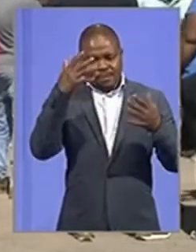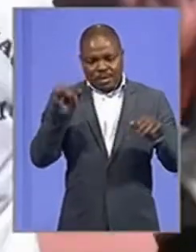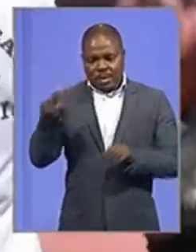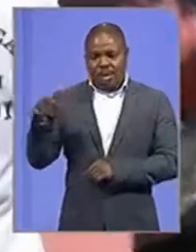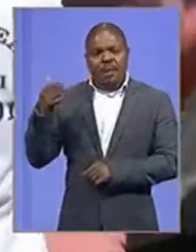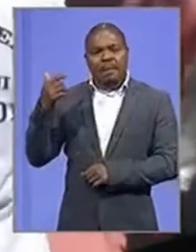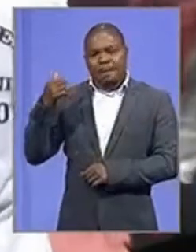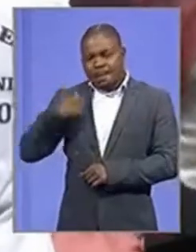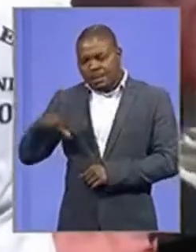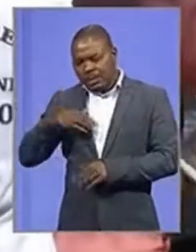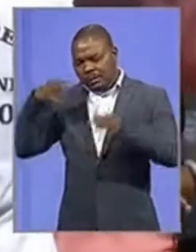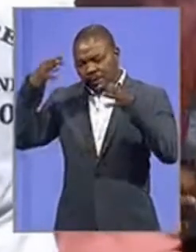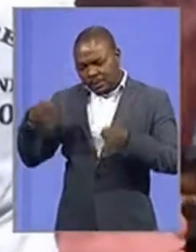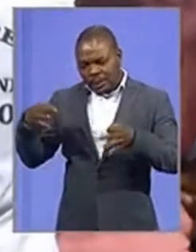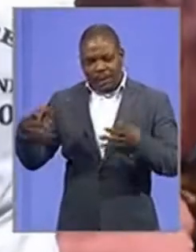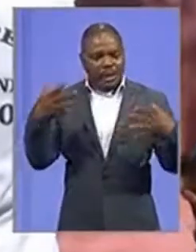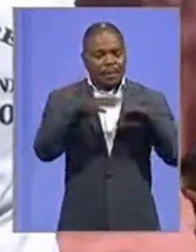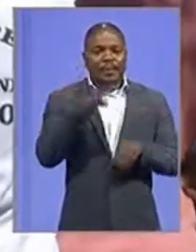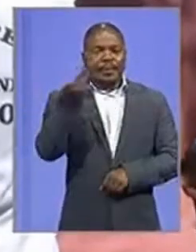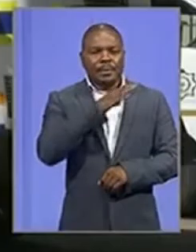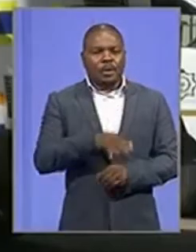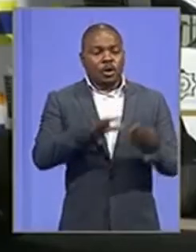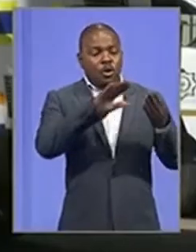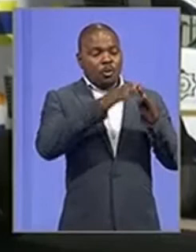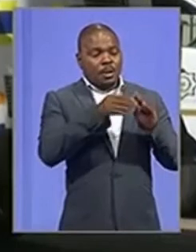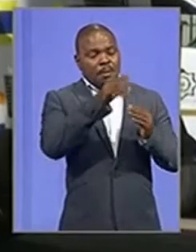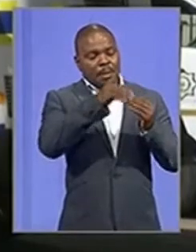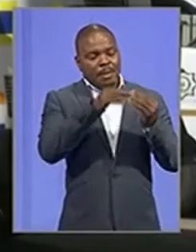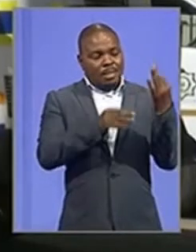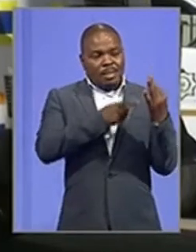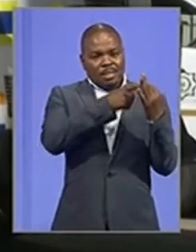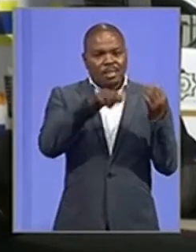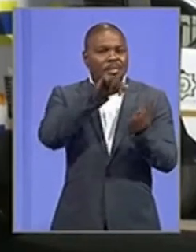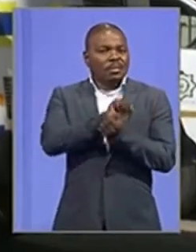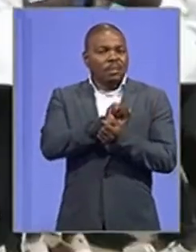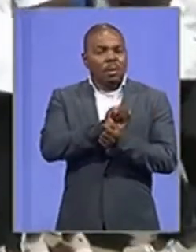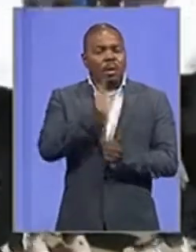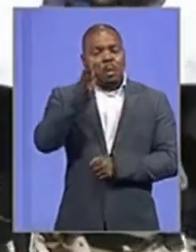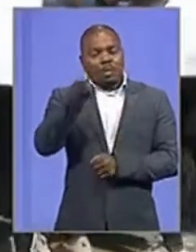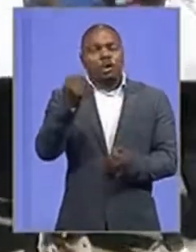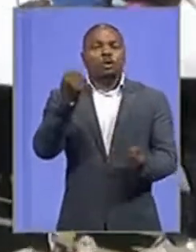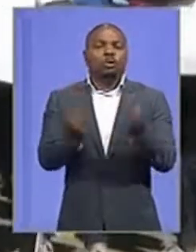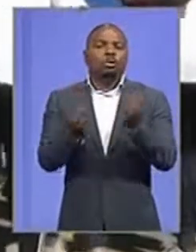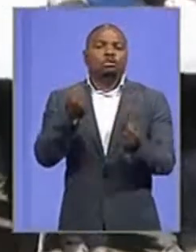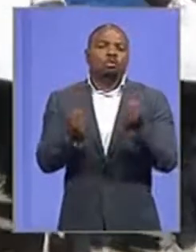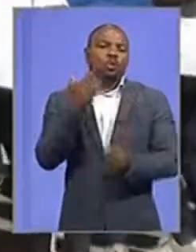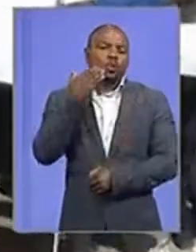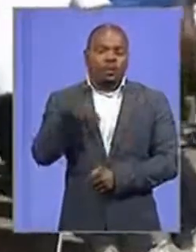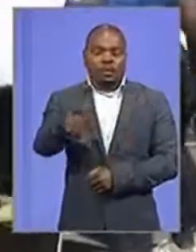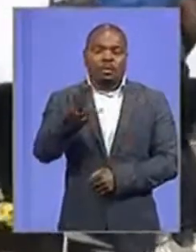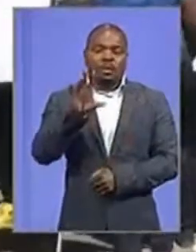ga di latelwe. Maloko a mararo a setšhaba a wa golegolego go letwetše gore ba tšwelele pele ga kgorotsheko ka Laboraro.